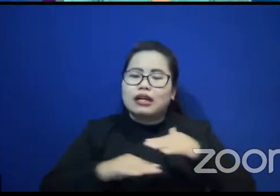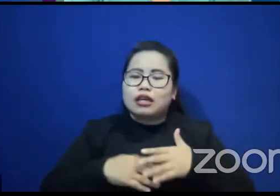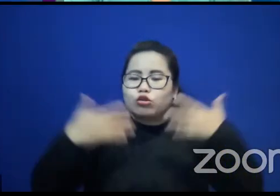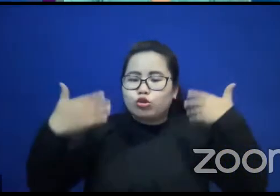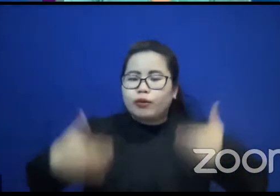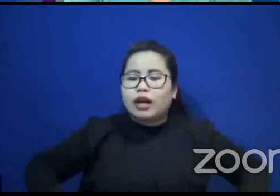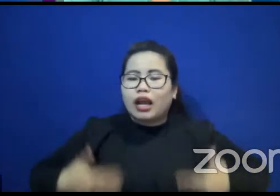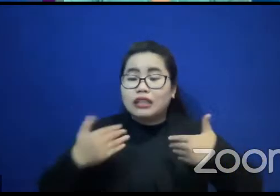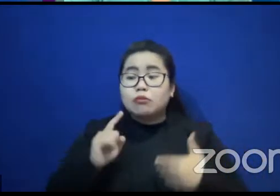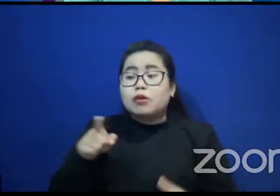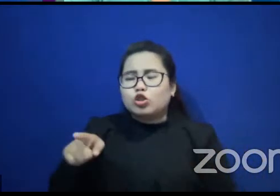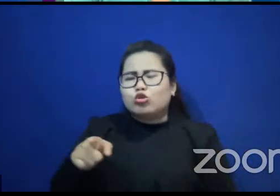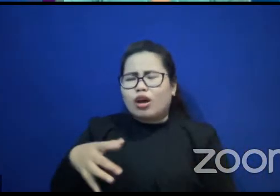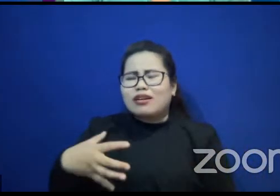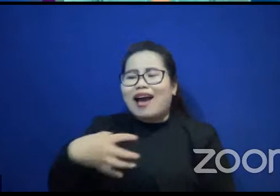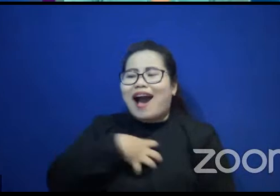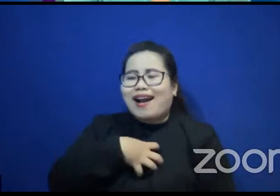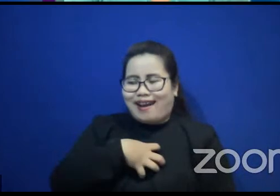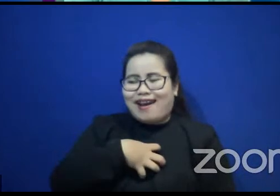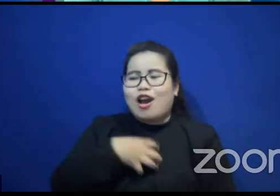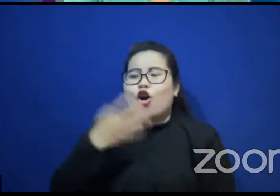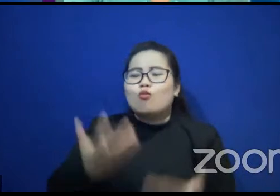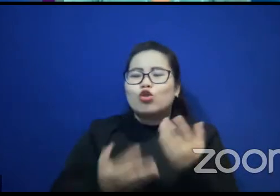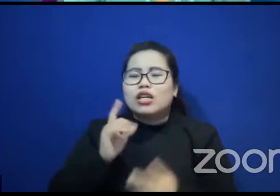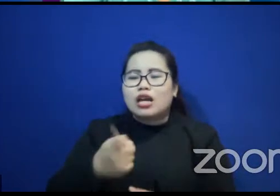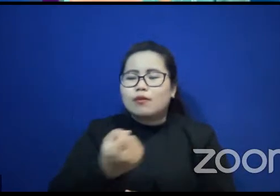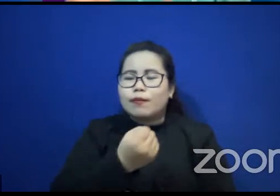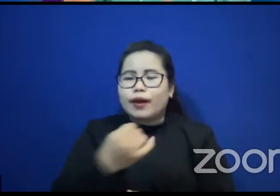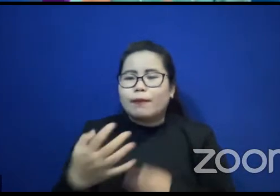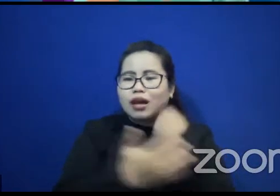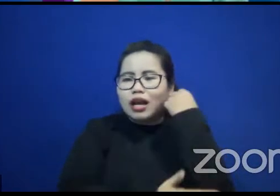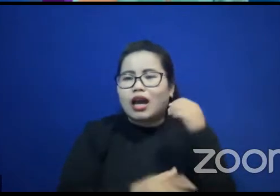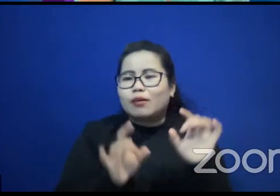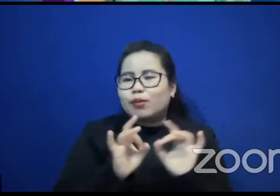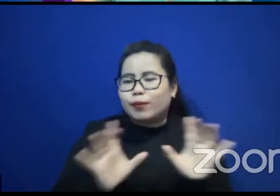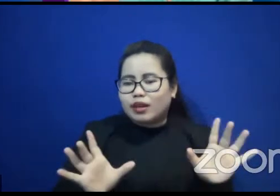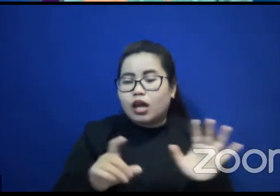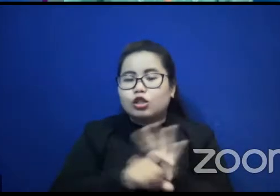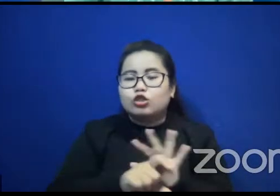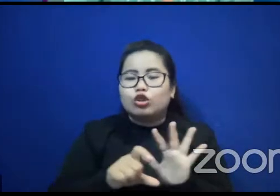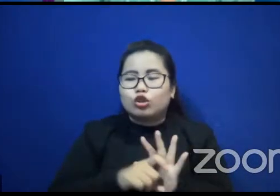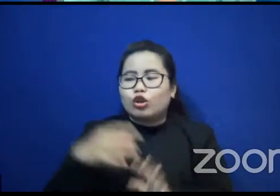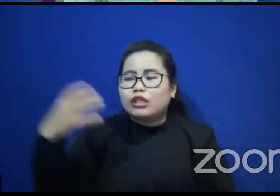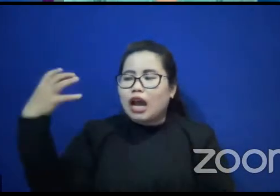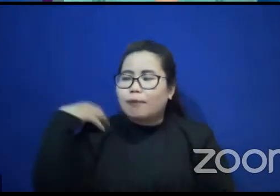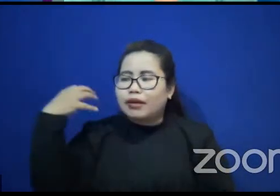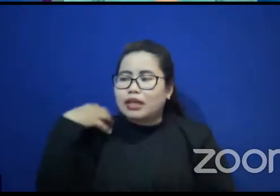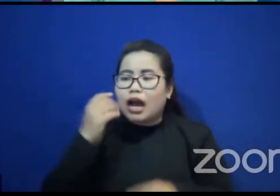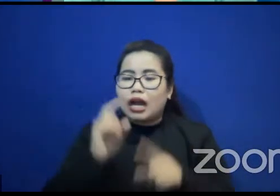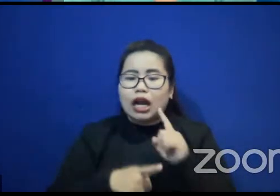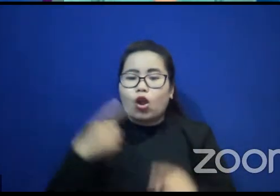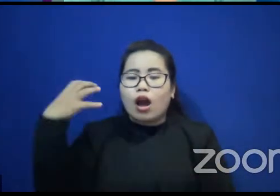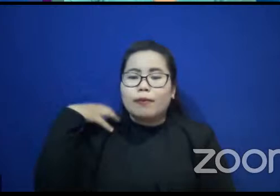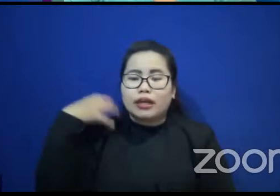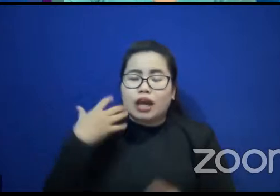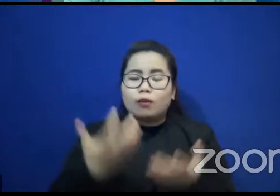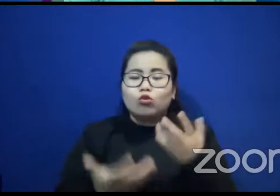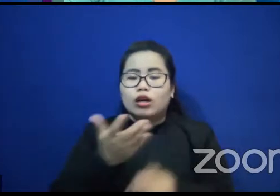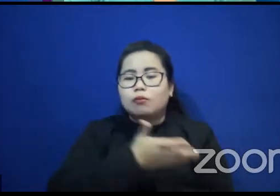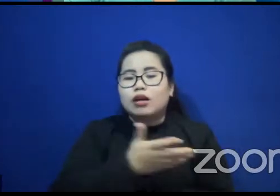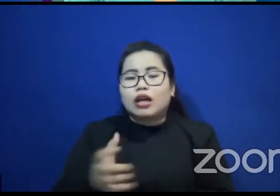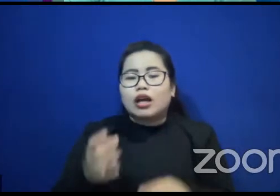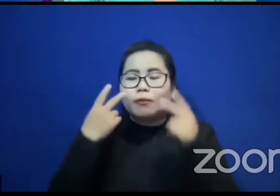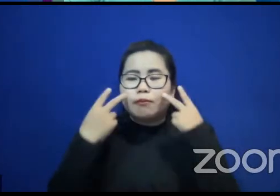hak asasi mungkin ini beberapa negara agak berbeda contohnya di Amerika kalau Amerika ia mereka lebih